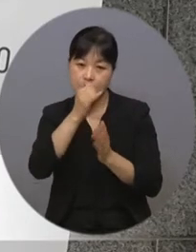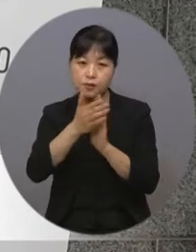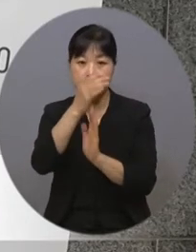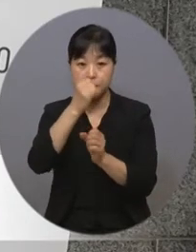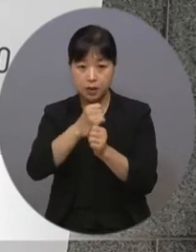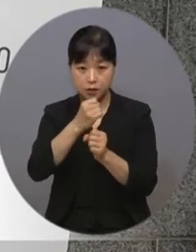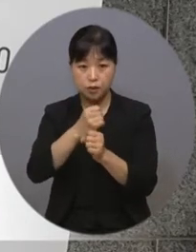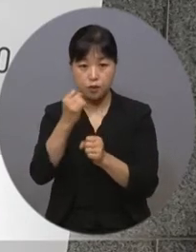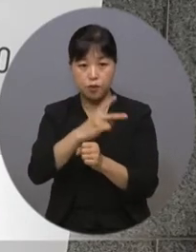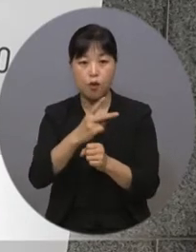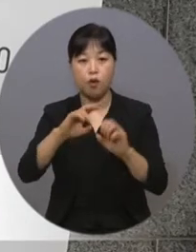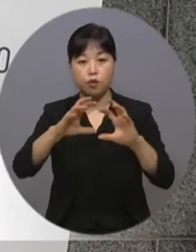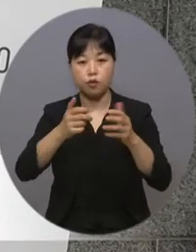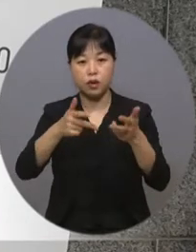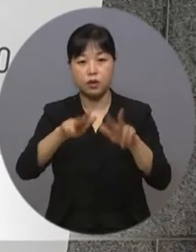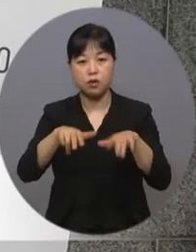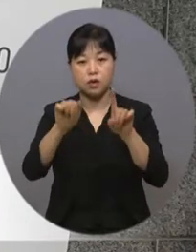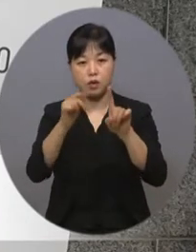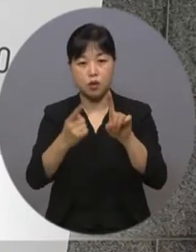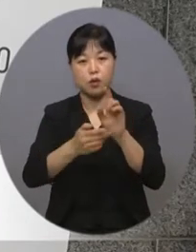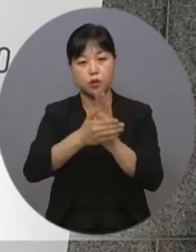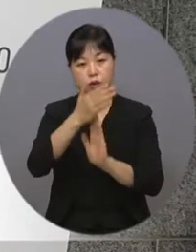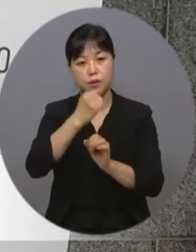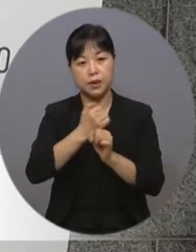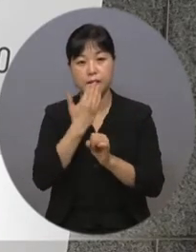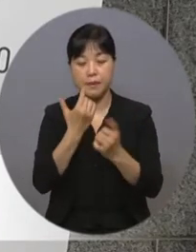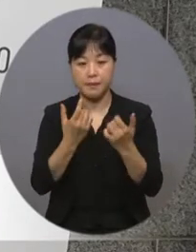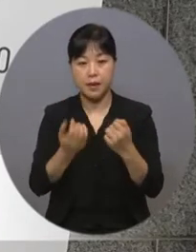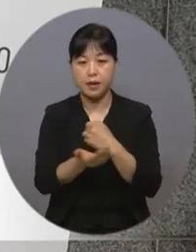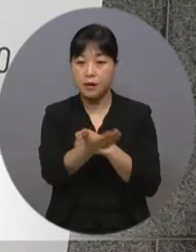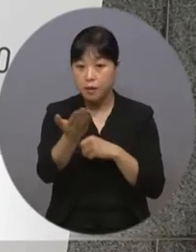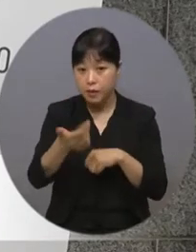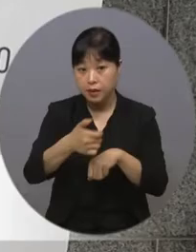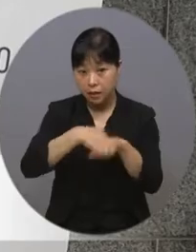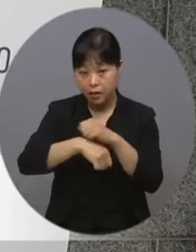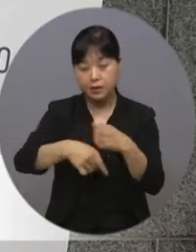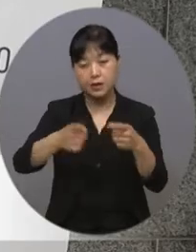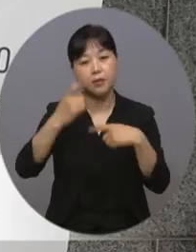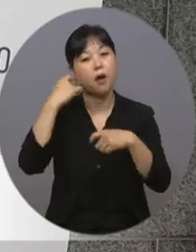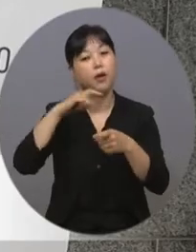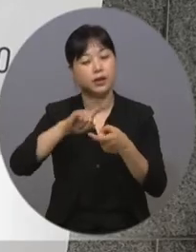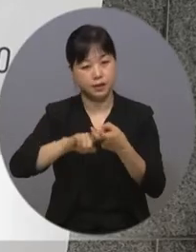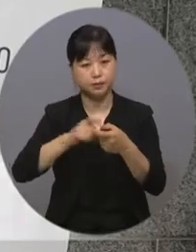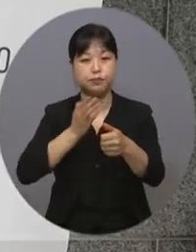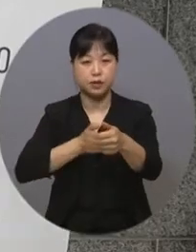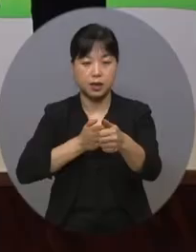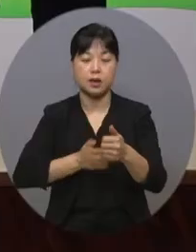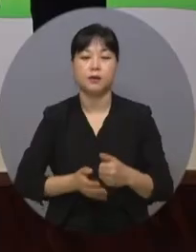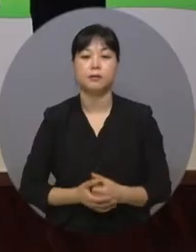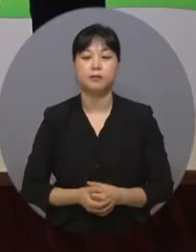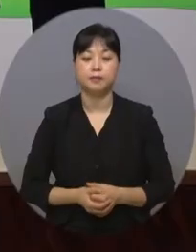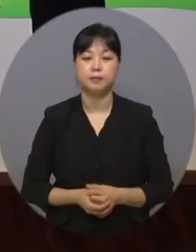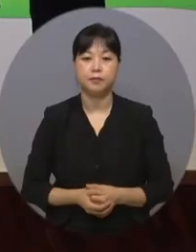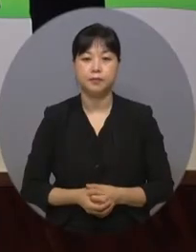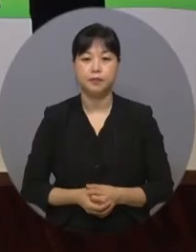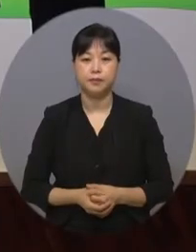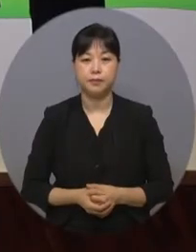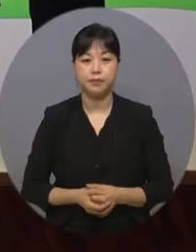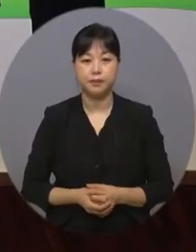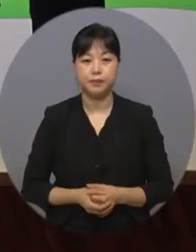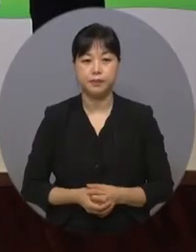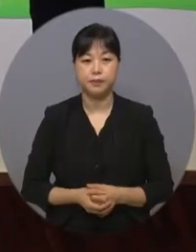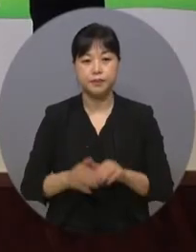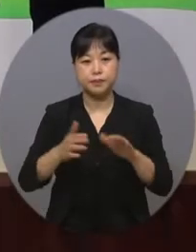순천으로 거듭나게 될 것입니다. 시민 여러분의 적극적인 참여와 관심 부탁드리겠습니다. 또 이